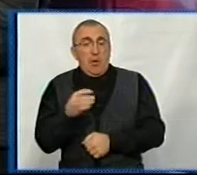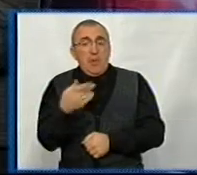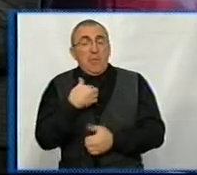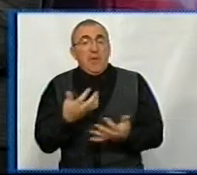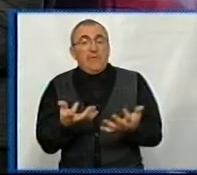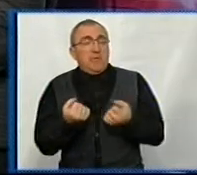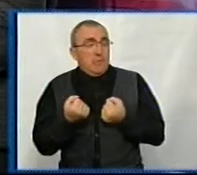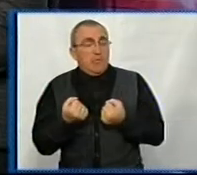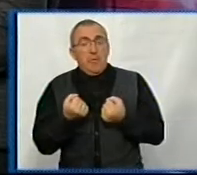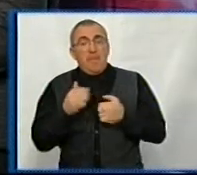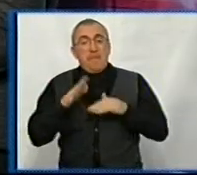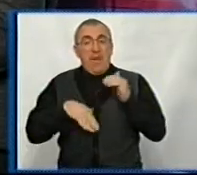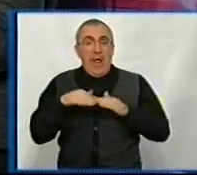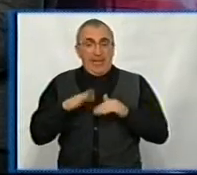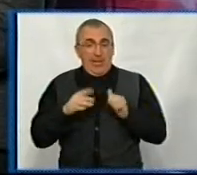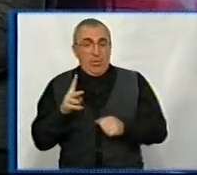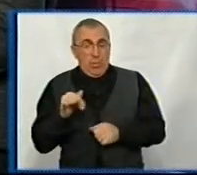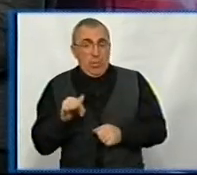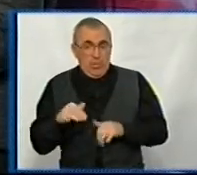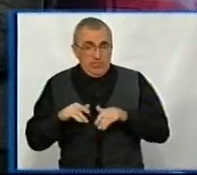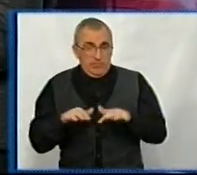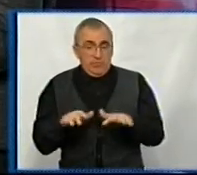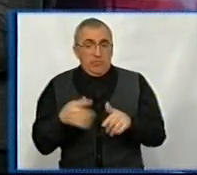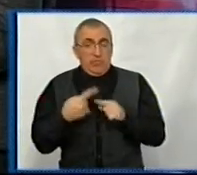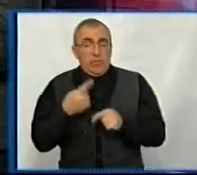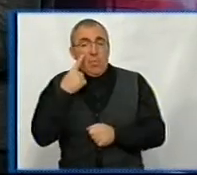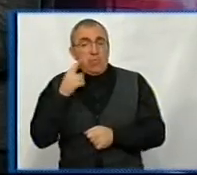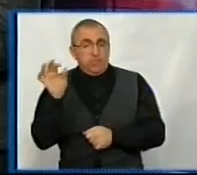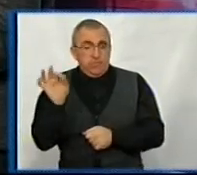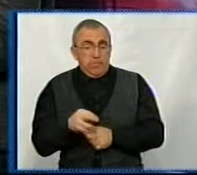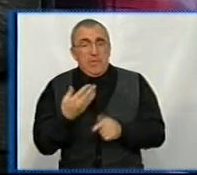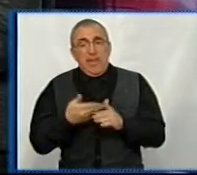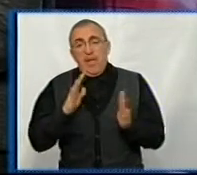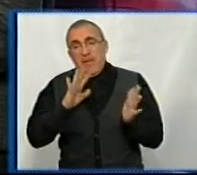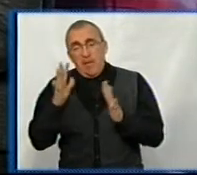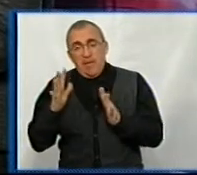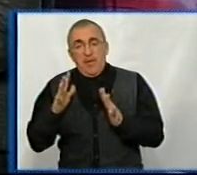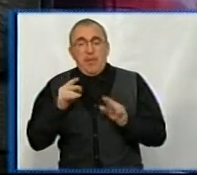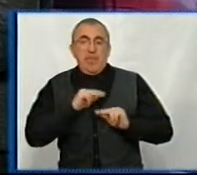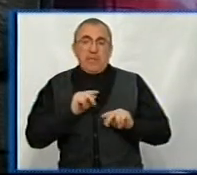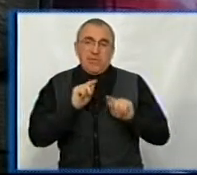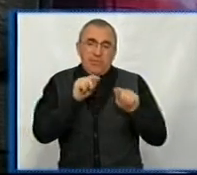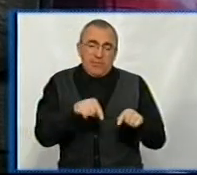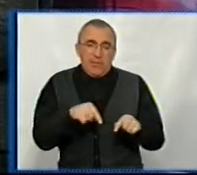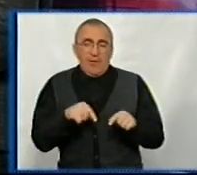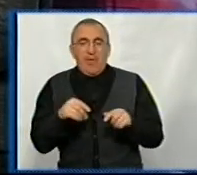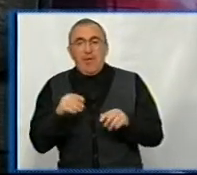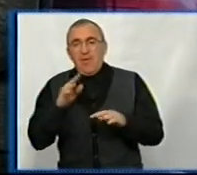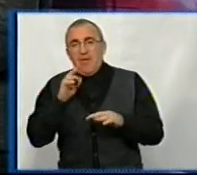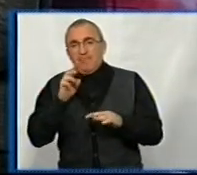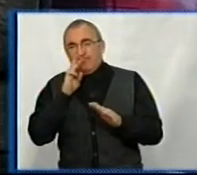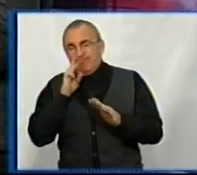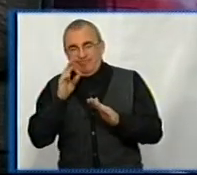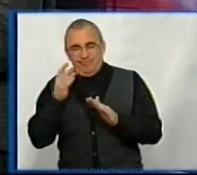візьмемо практику, то ми бачимо, що дуже багато таких є випадків при працевлаштуванні, при нарахуванні заробітної